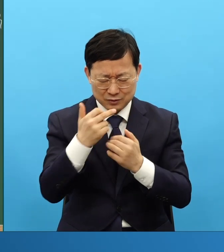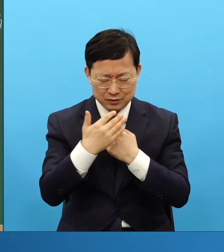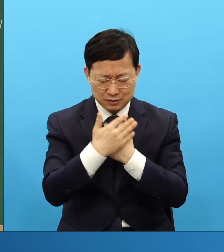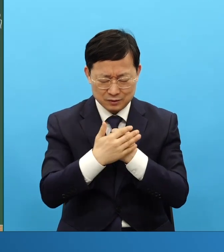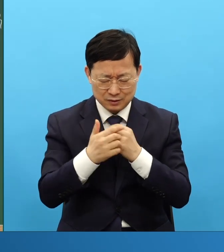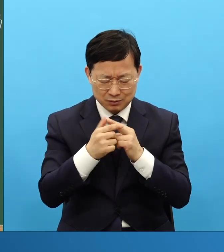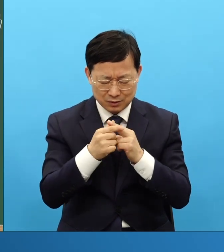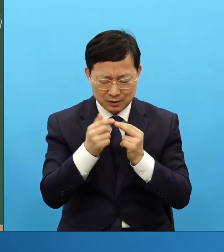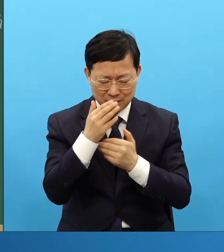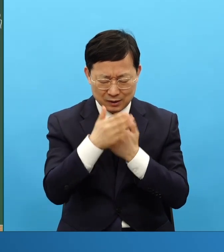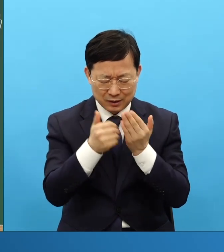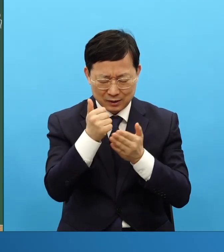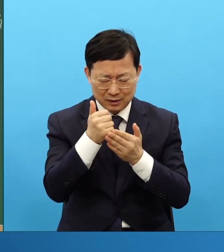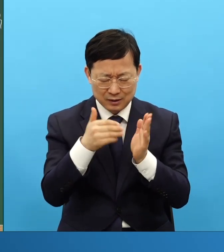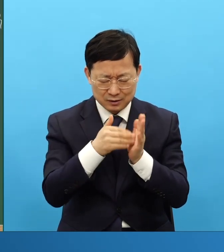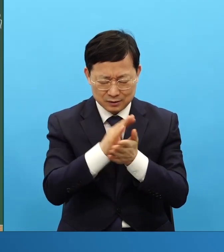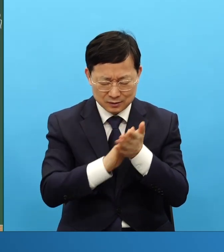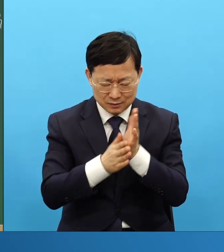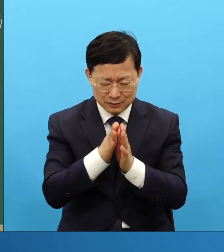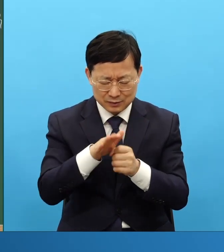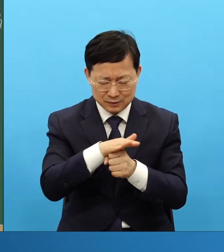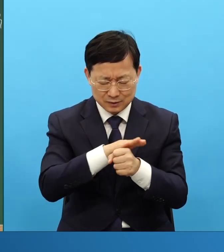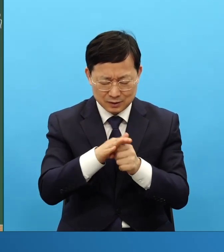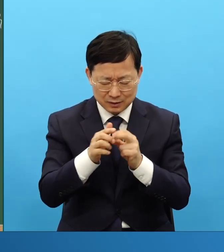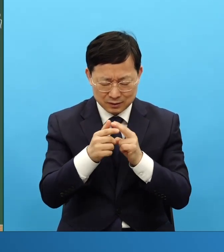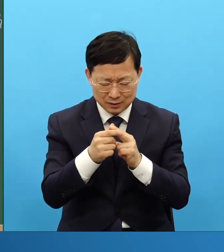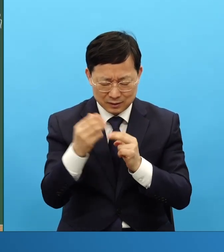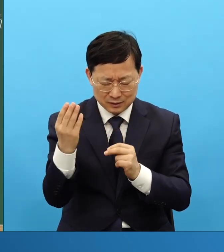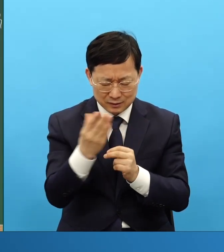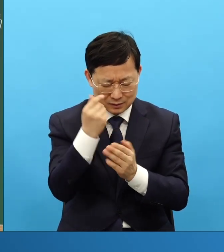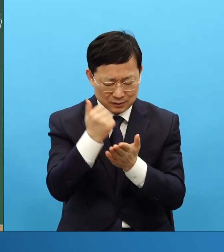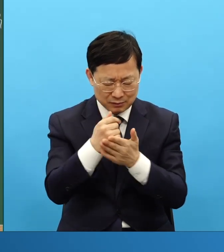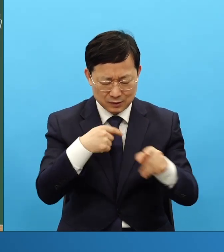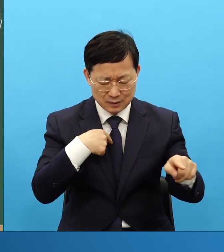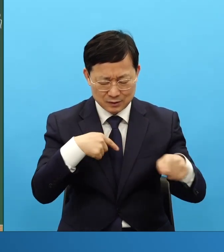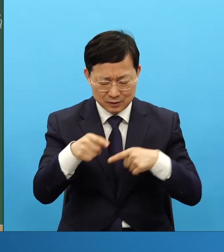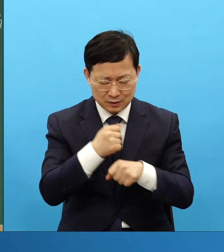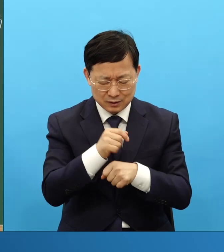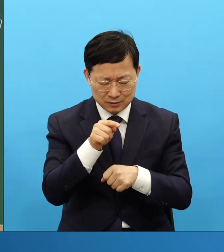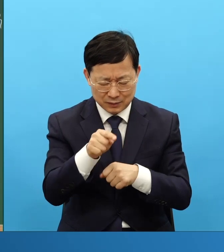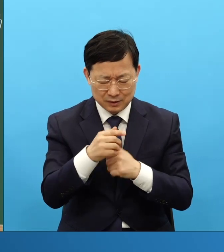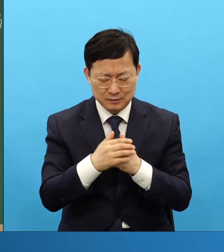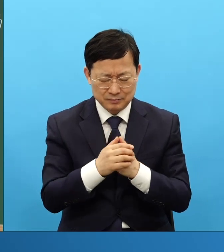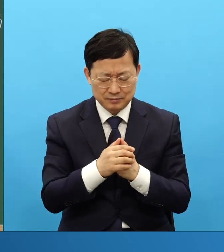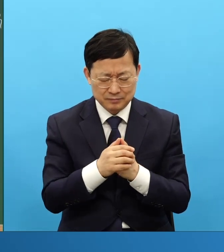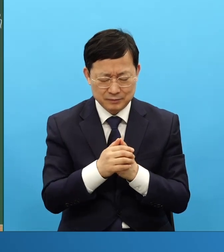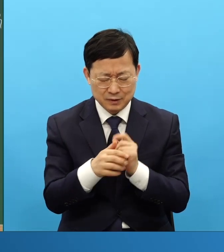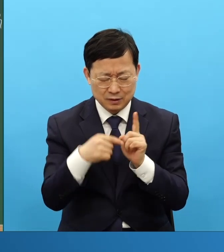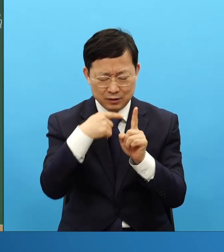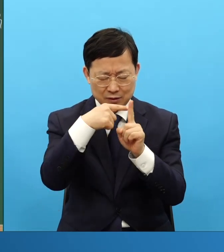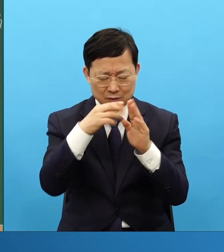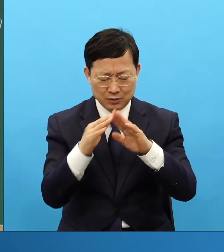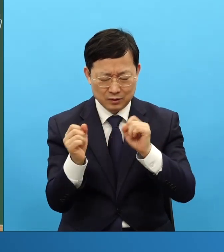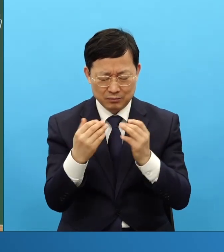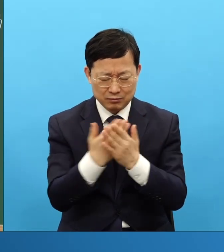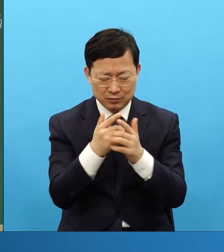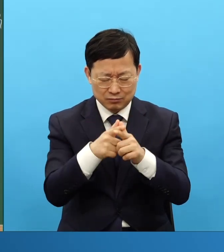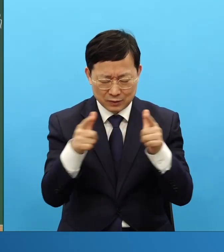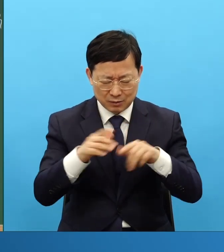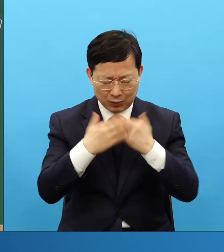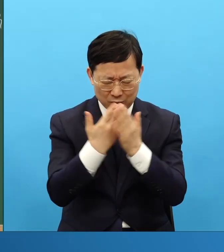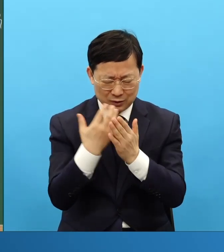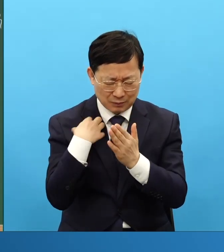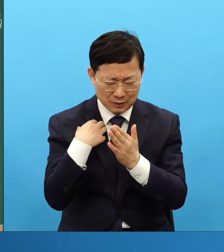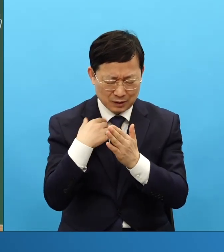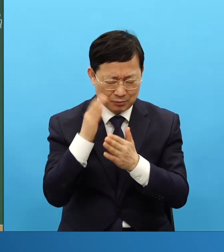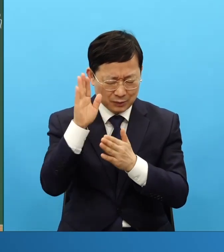who is the King of Kings, 하나님의 무한하신 사랑과 and the infinite love of God, our 성령님의 Father, and the 역사하심이 work of the Holy Spirit 교회 살리고 현장 살릴